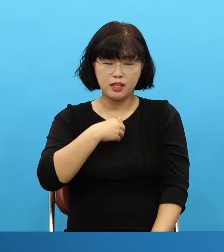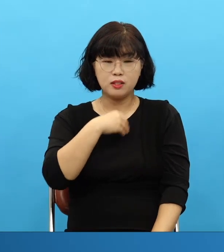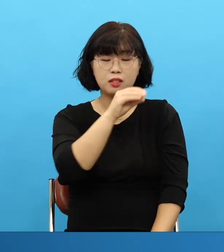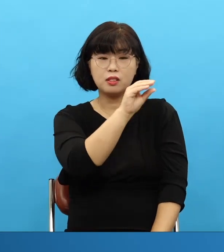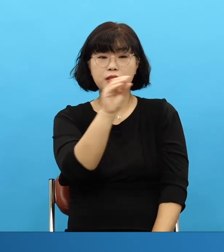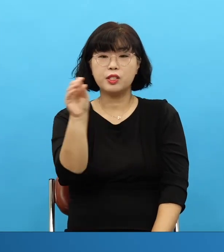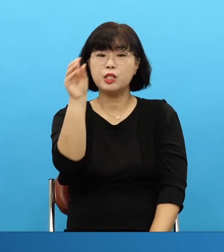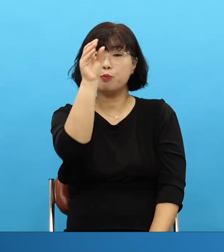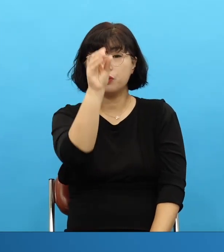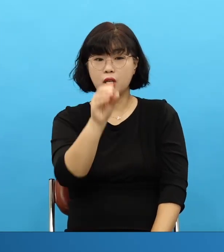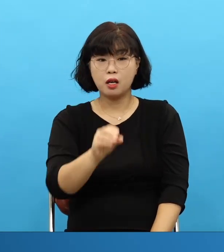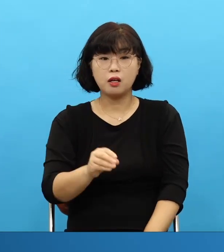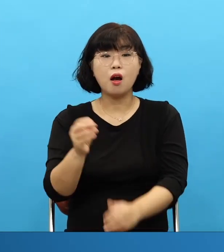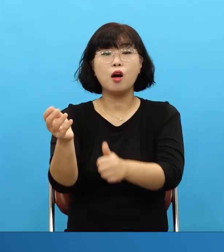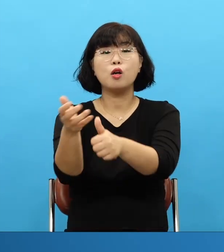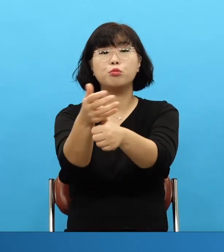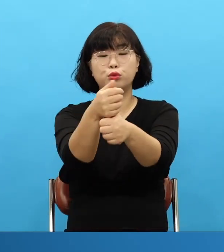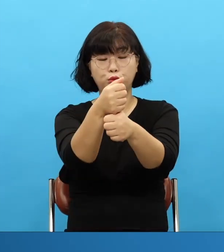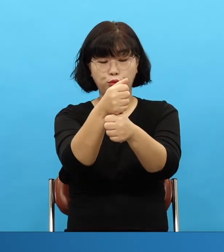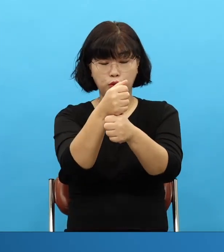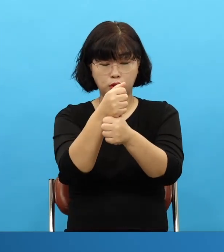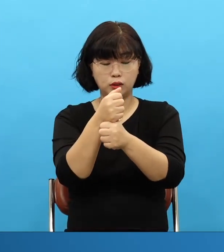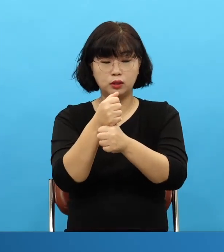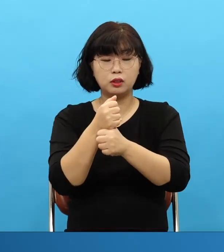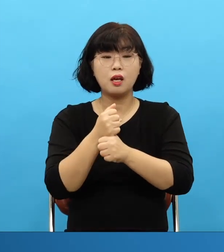험한 십자가